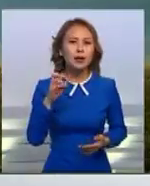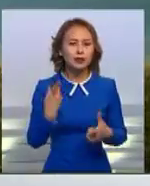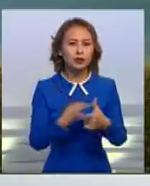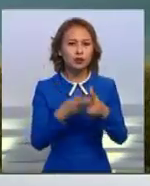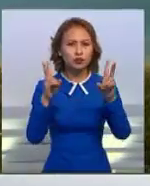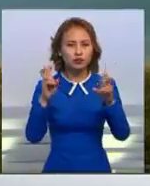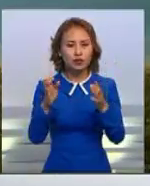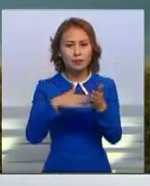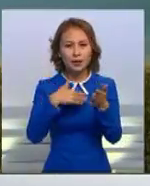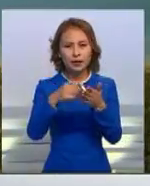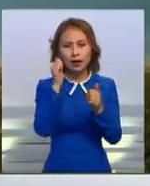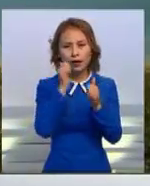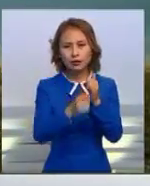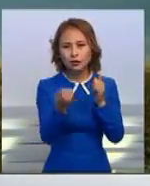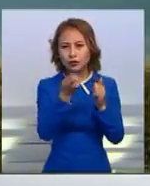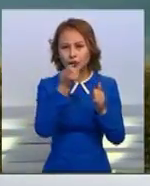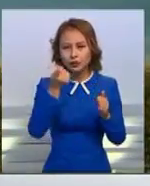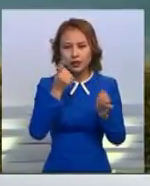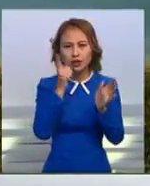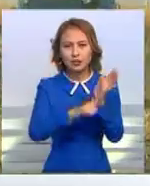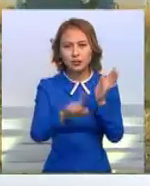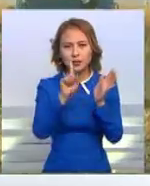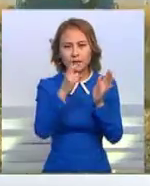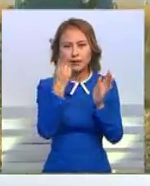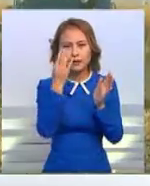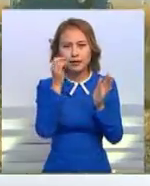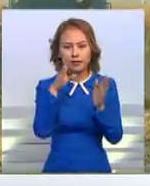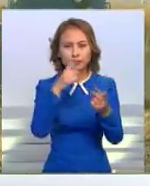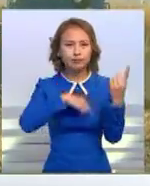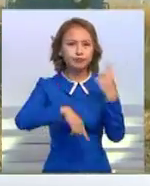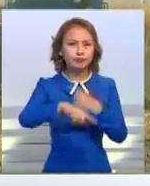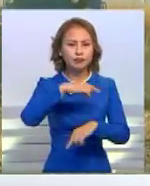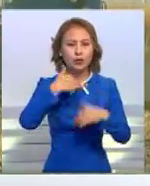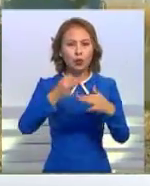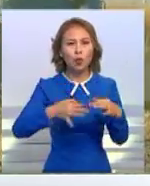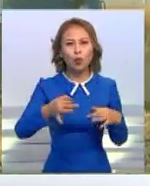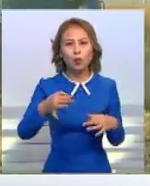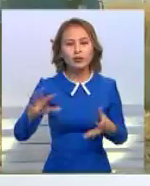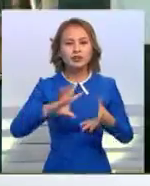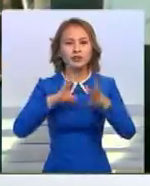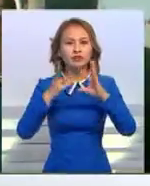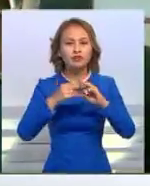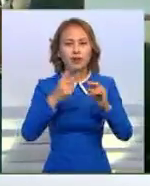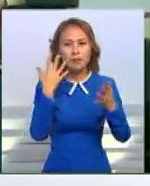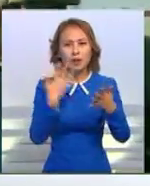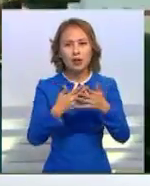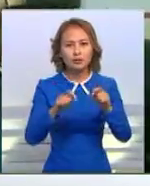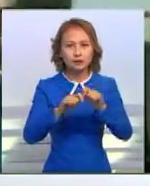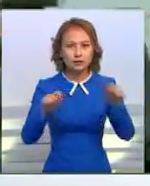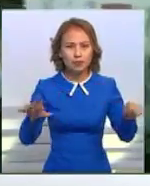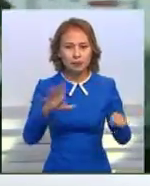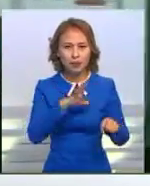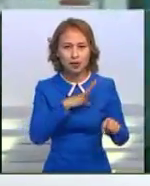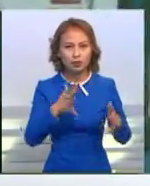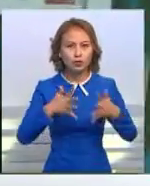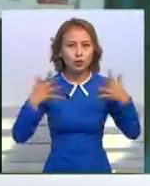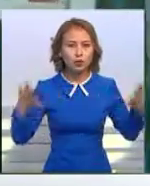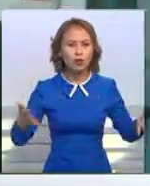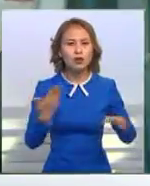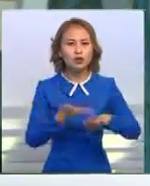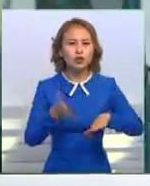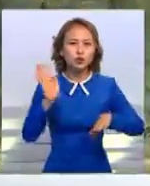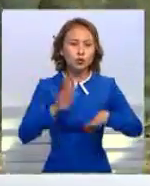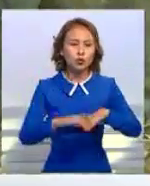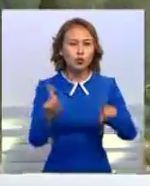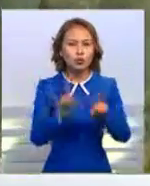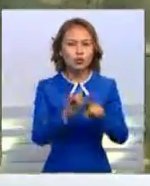дақылы күріштің әр гектарынан 71 центнерден айналдырған. Бұл облыс бойынша үздік көрсеткіштердің бірі. Мол өнім алуға ауыспалы егіннің